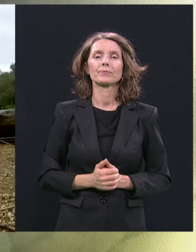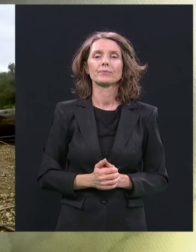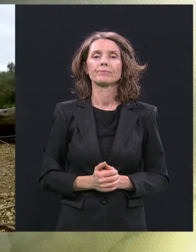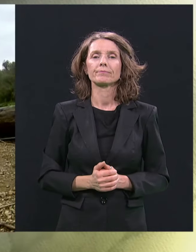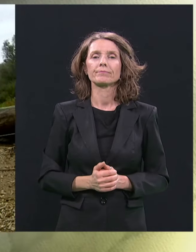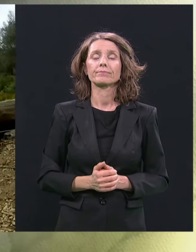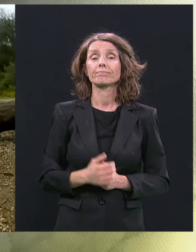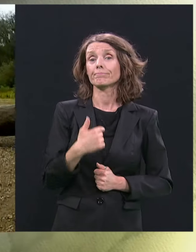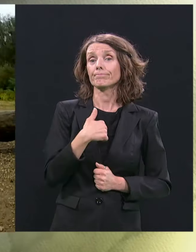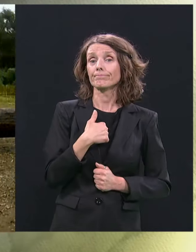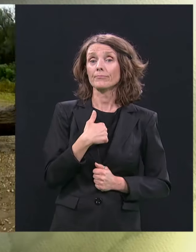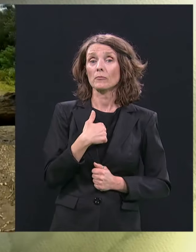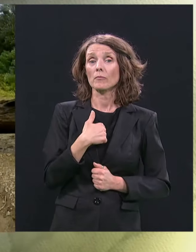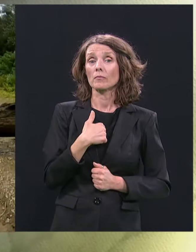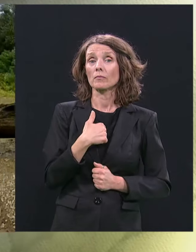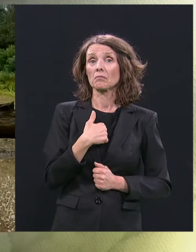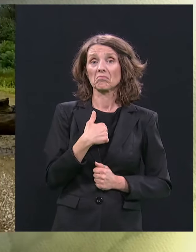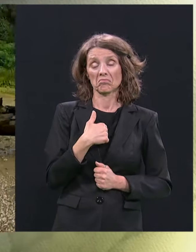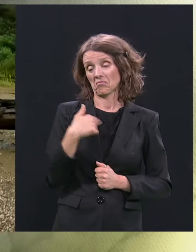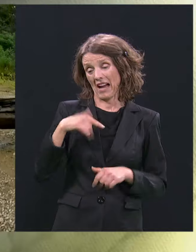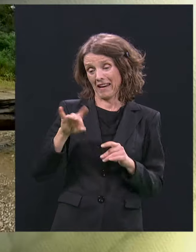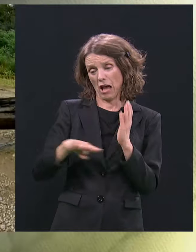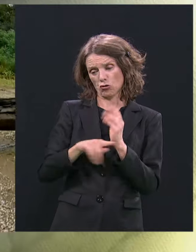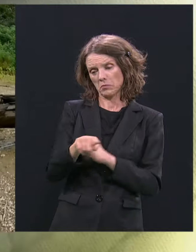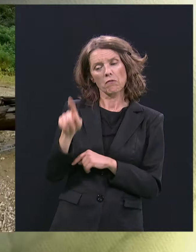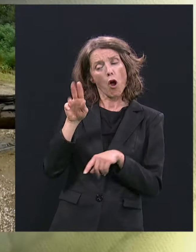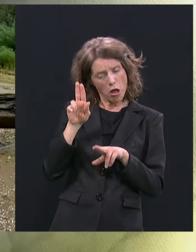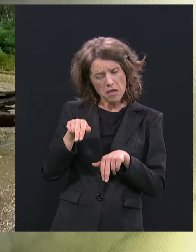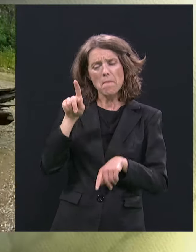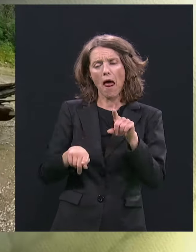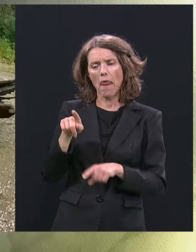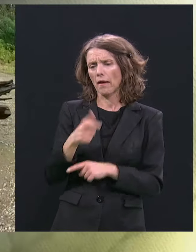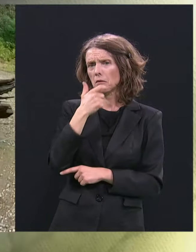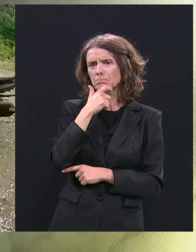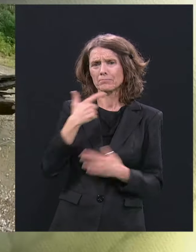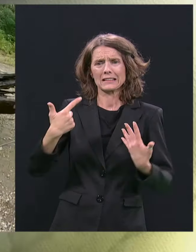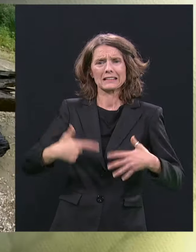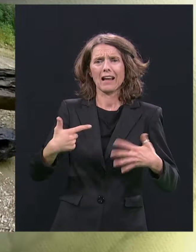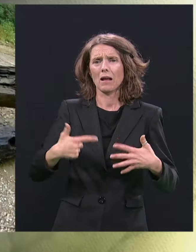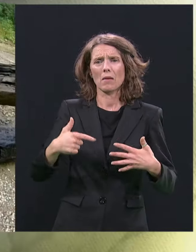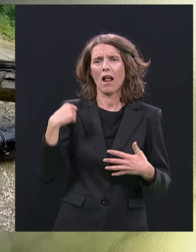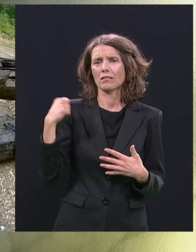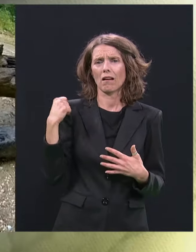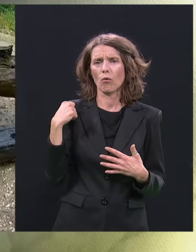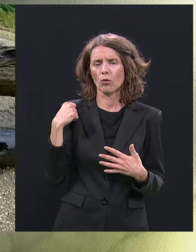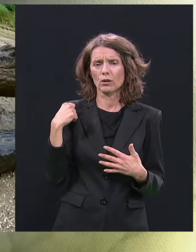Mi pretpostavljamo da pronalazimo po 7000 godina hrast koji je već u procesu